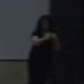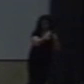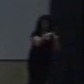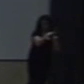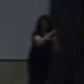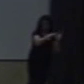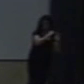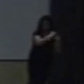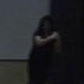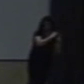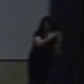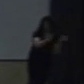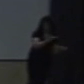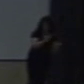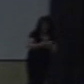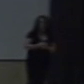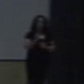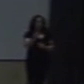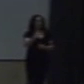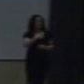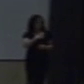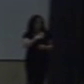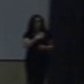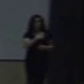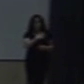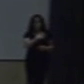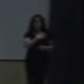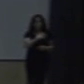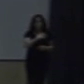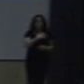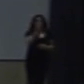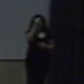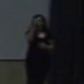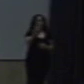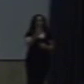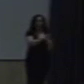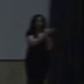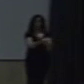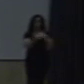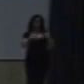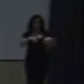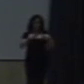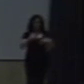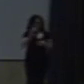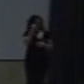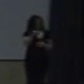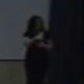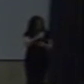el periodisme, no?, que s'ha fet tota la vida. Però jo penso que hi ha un canvi substancial i penso que val la pena abordar-lo, i és